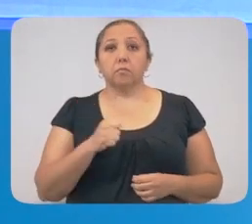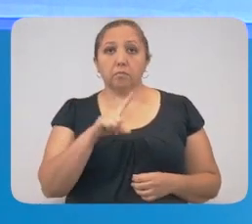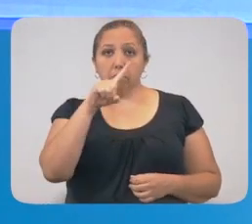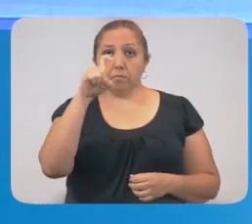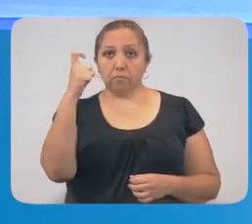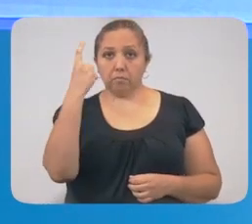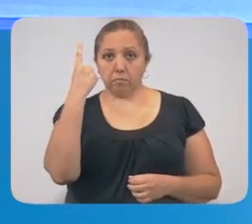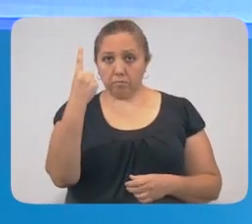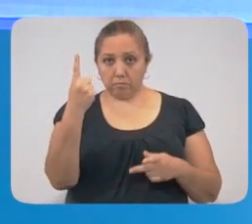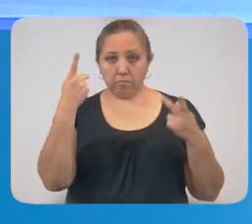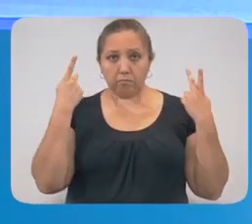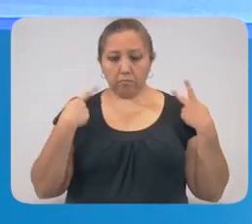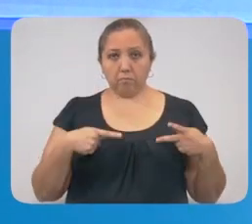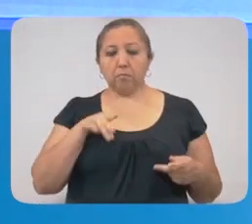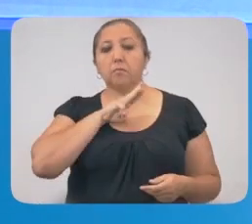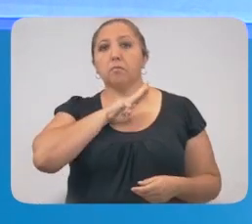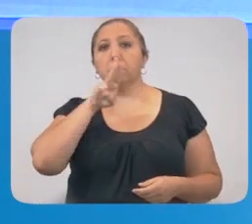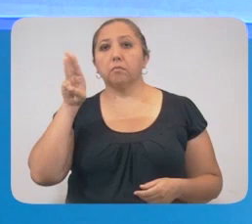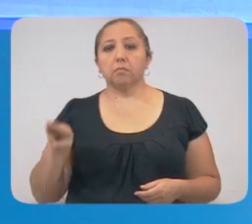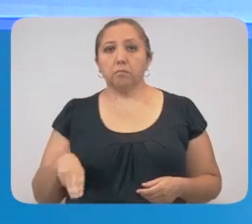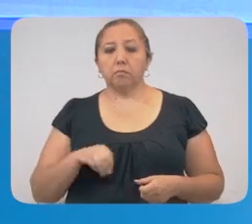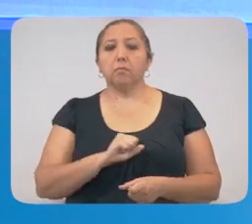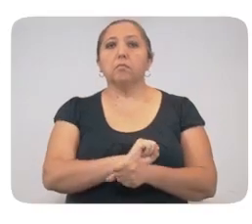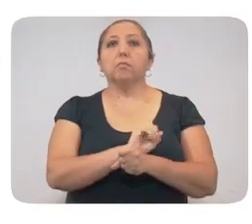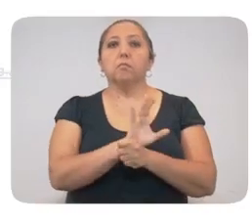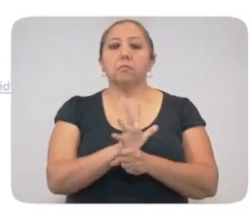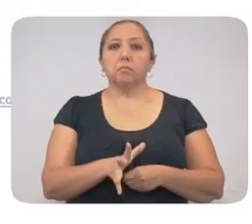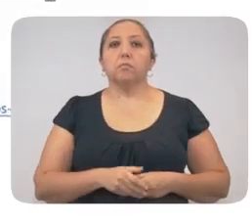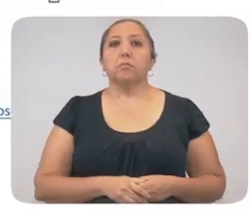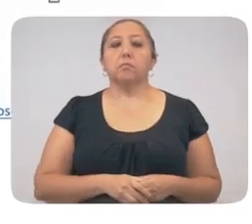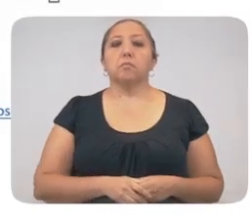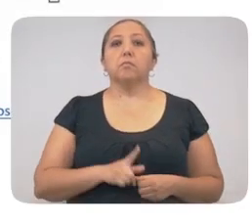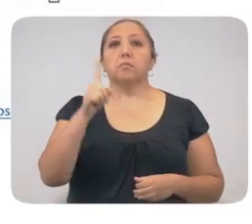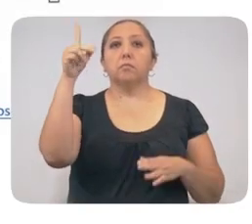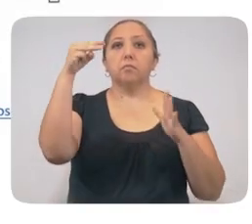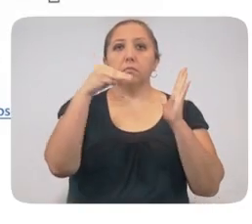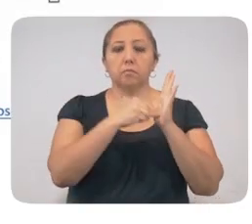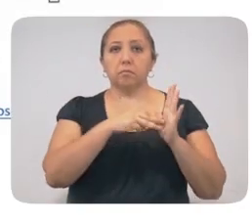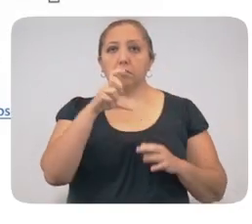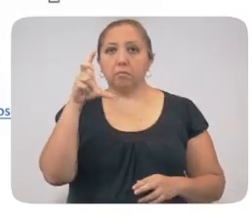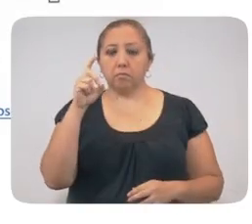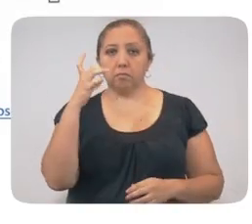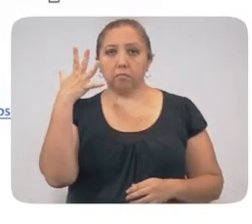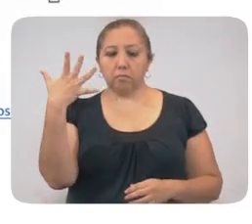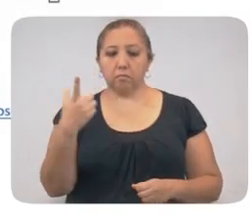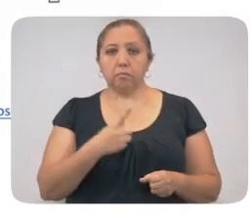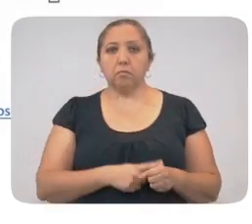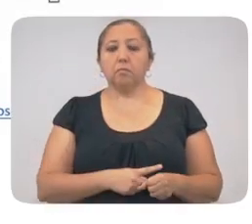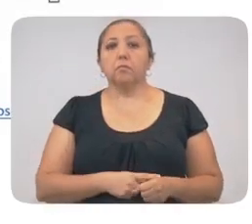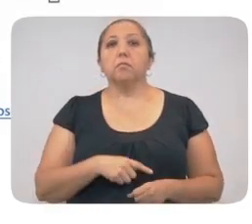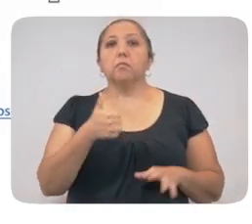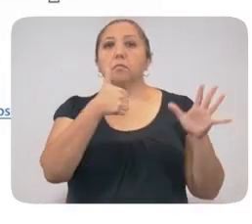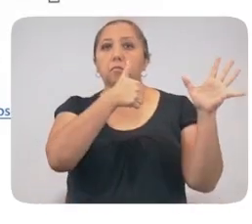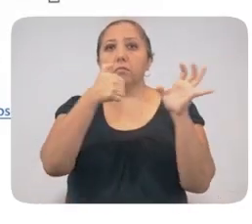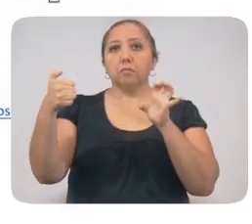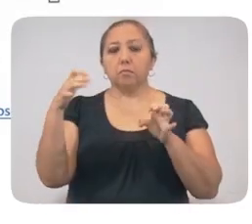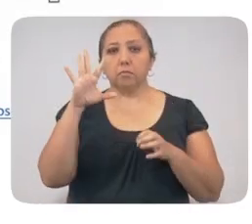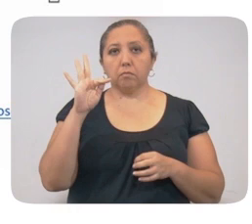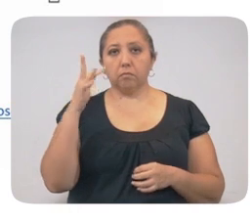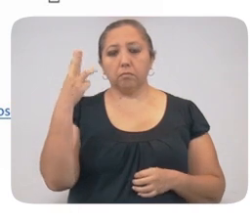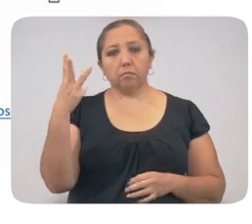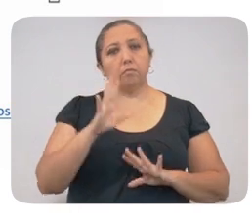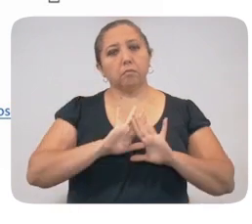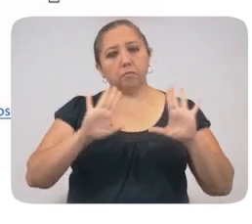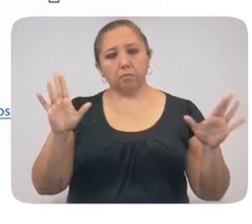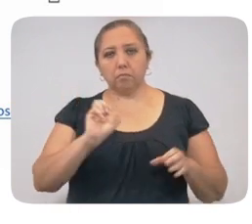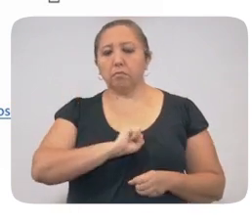patio le kohanilo matupahtalu pakiko. 182 ulake, hetzel yaniko, kalano betetanu shakaltalo mantats tumenutsak